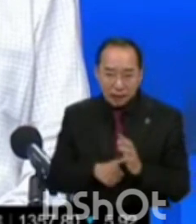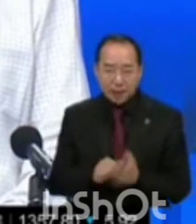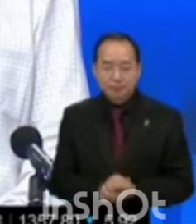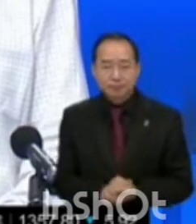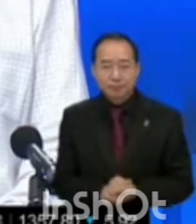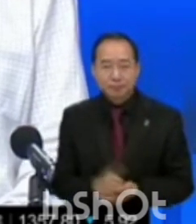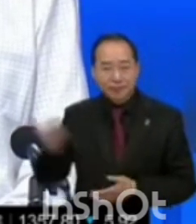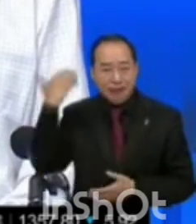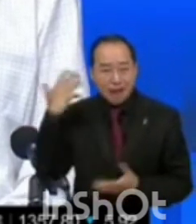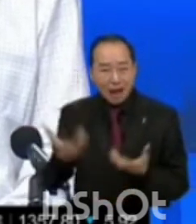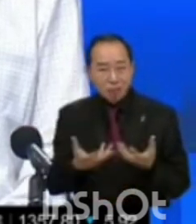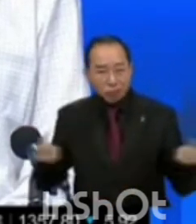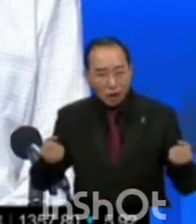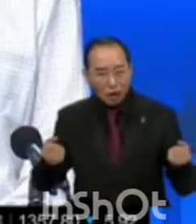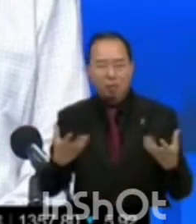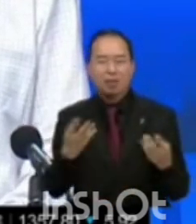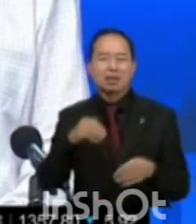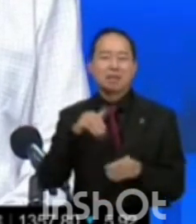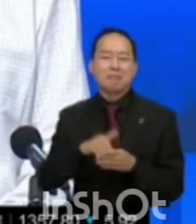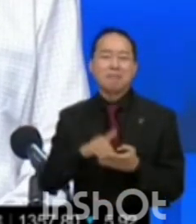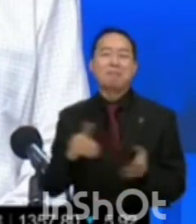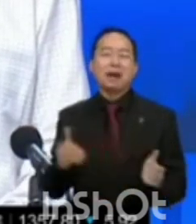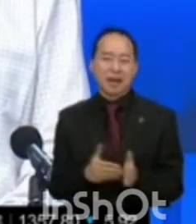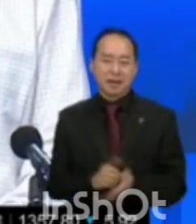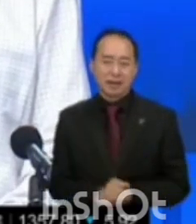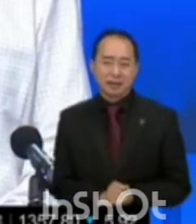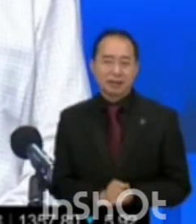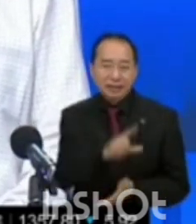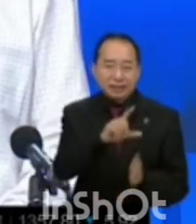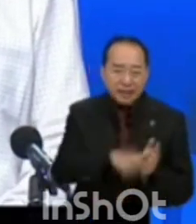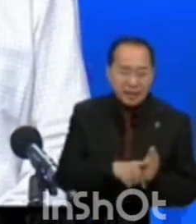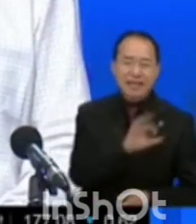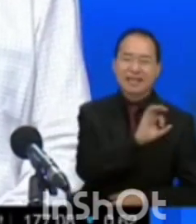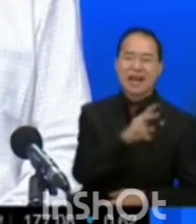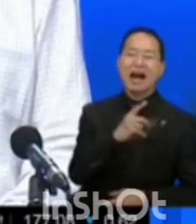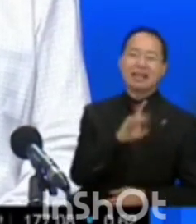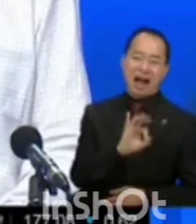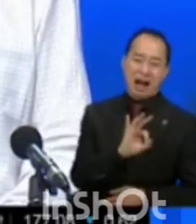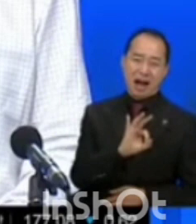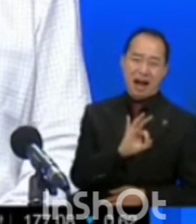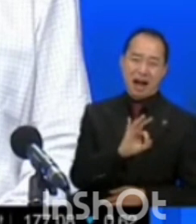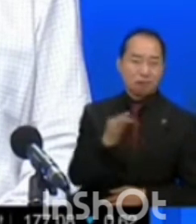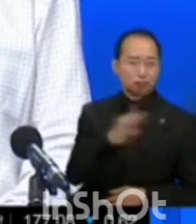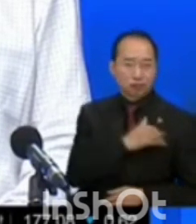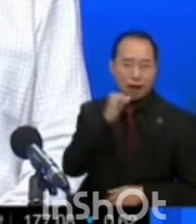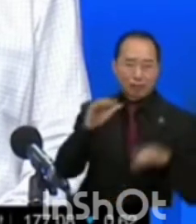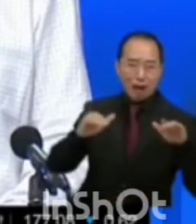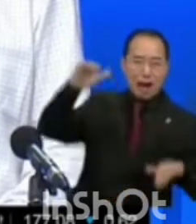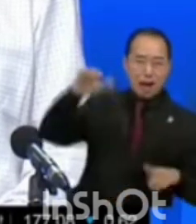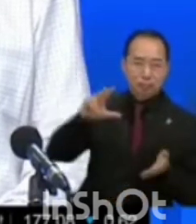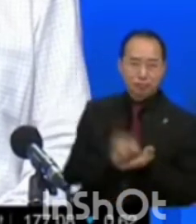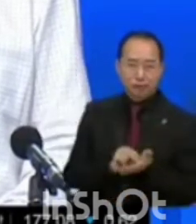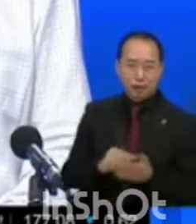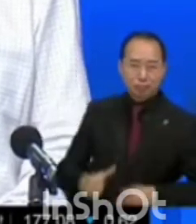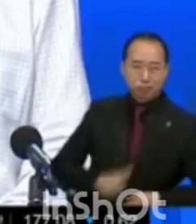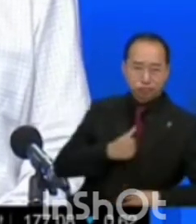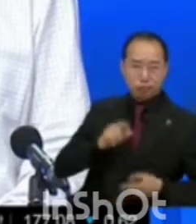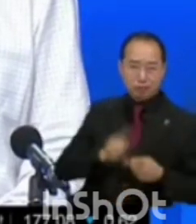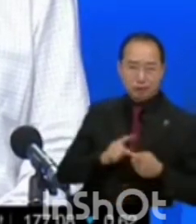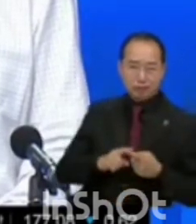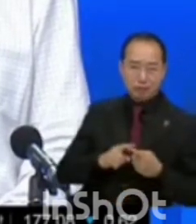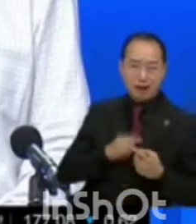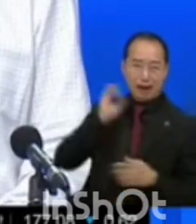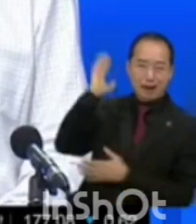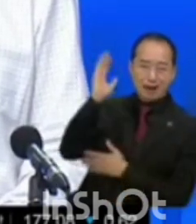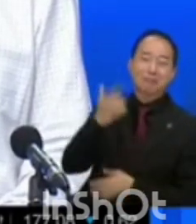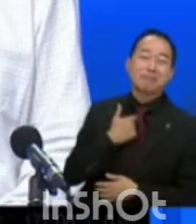그 분열을 많이 반성했다고 생각합니다. 당시 야당으로서 격차 확대에 대한 저 나름의 분노랄까 하는 것을 그렇게